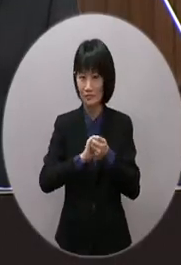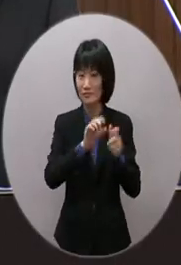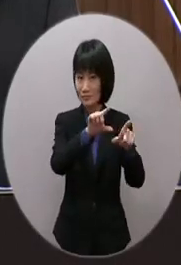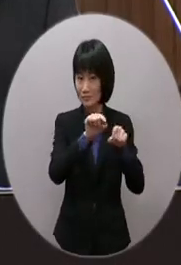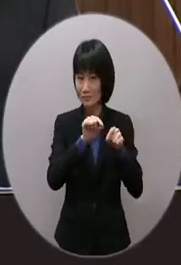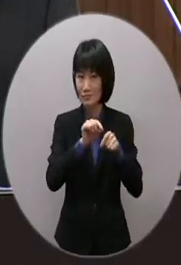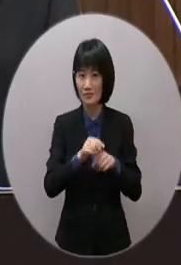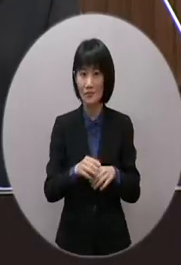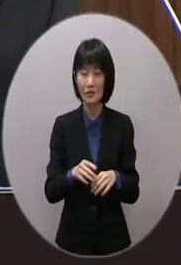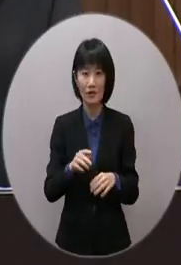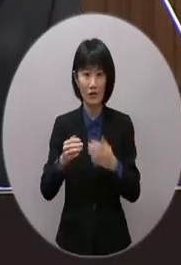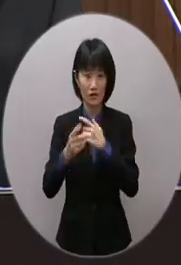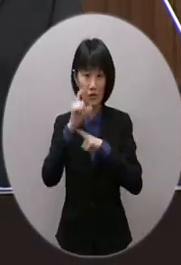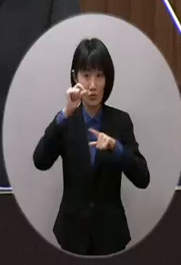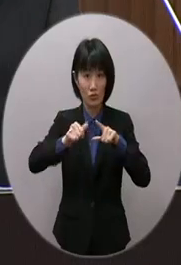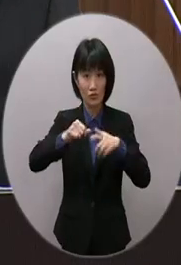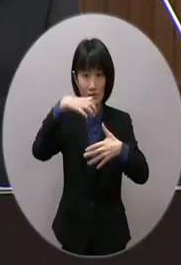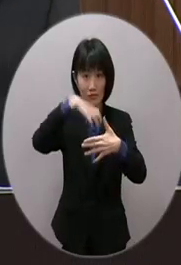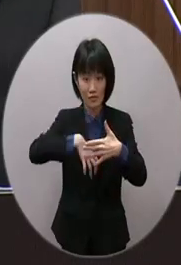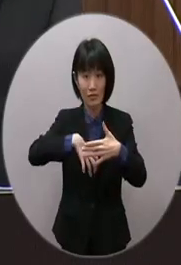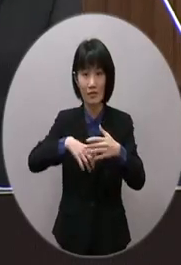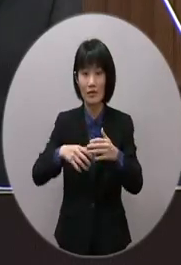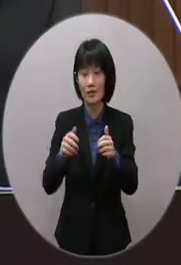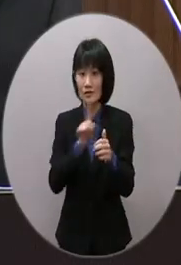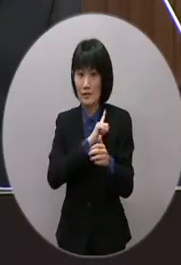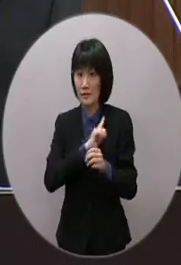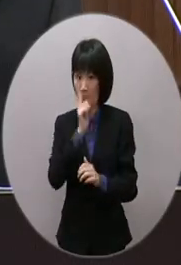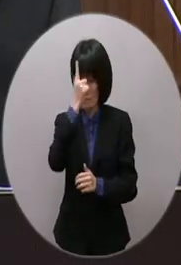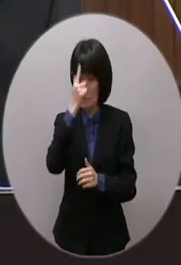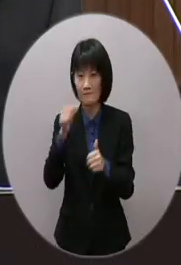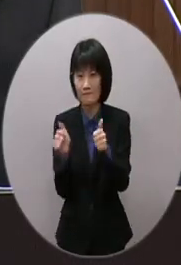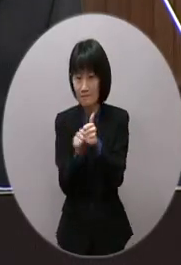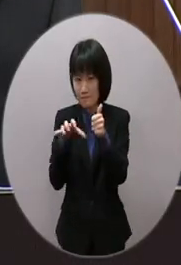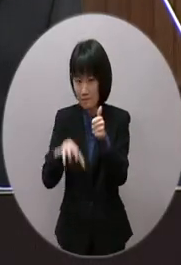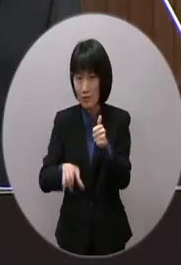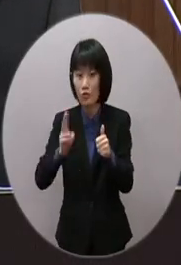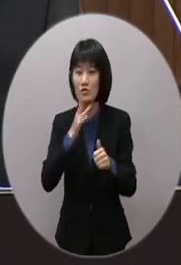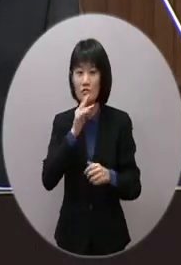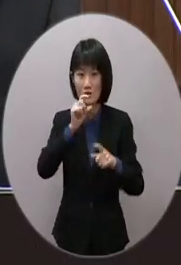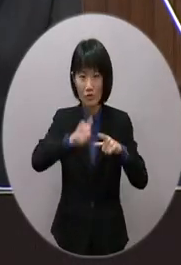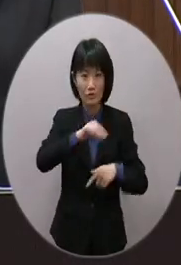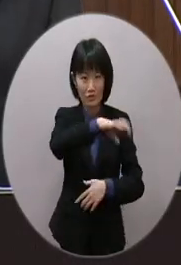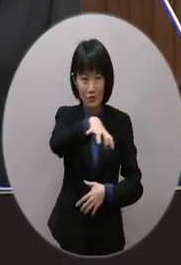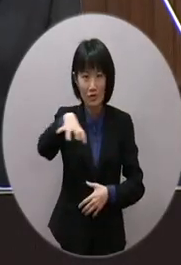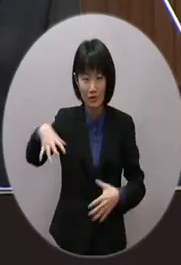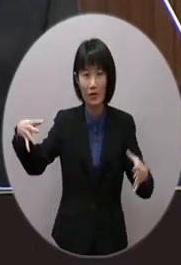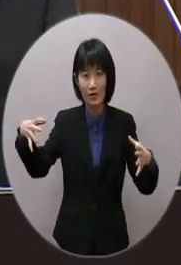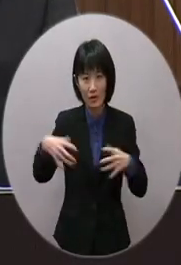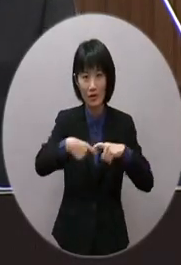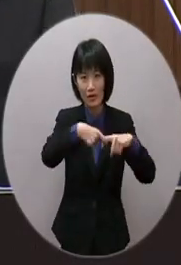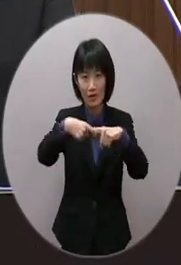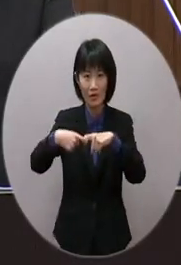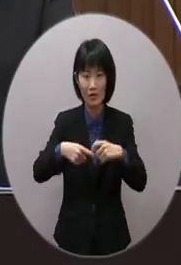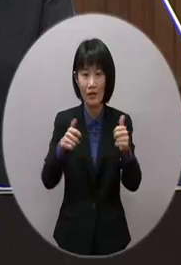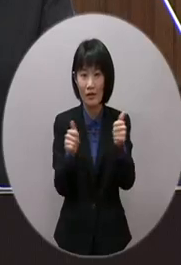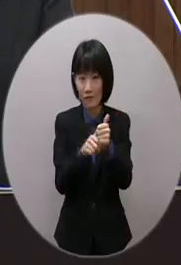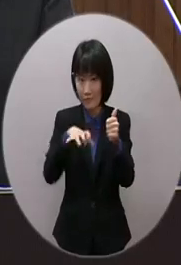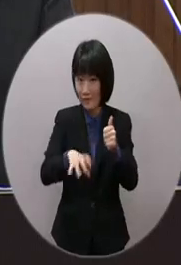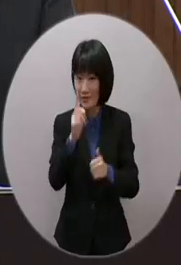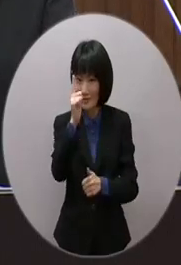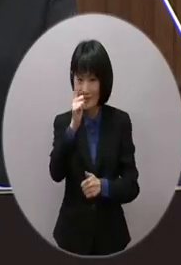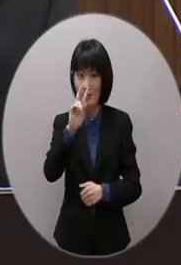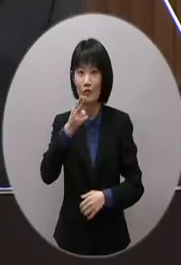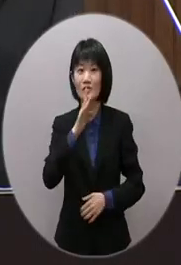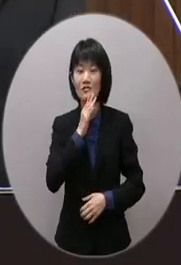你可以自行设立或是联合设立，还是说你是用签约的方式，还是提供幼儿